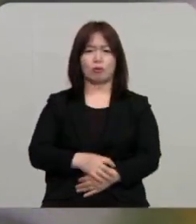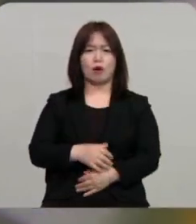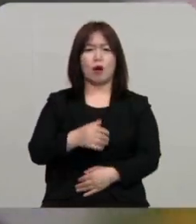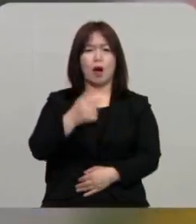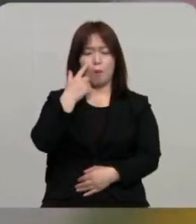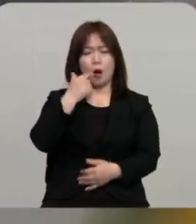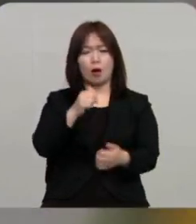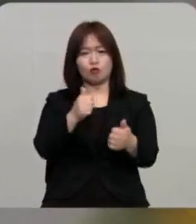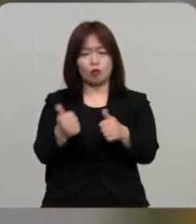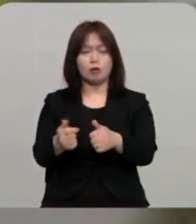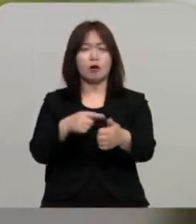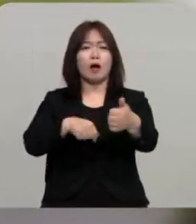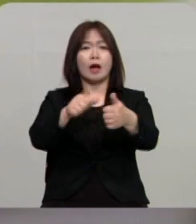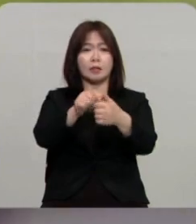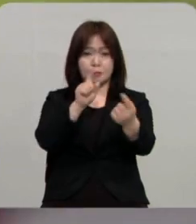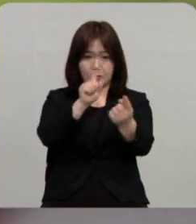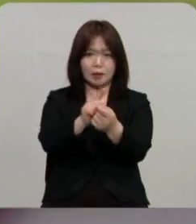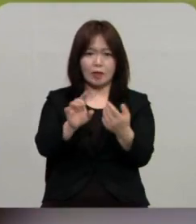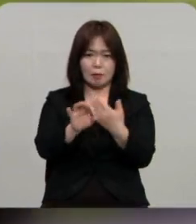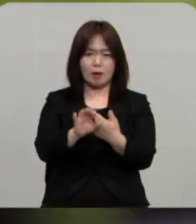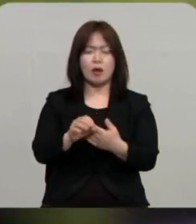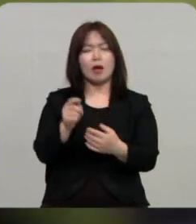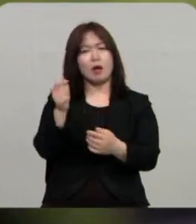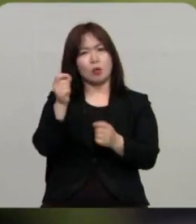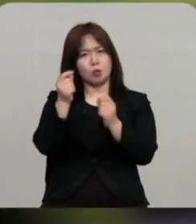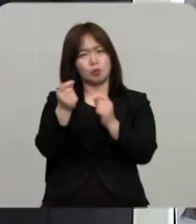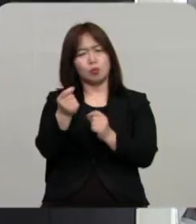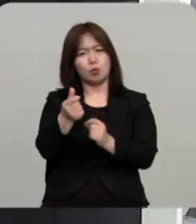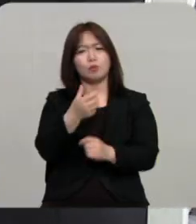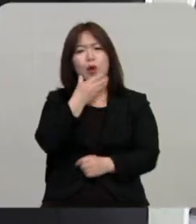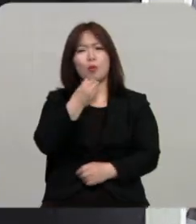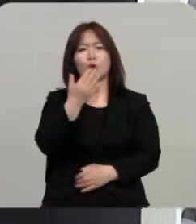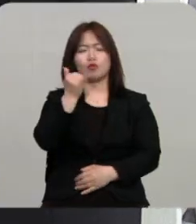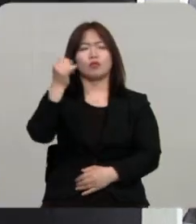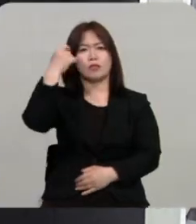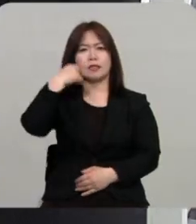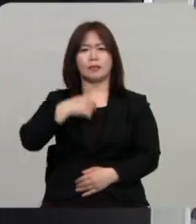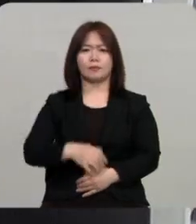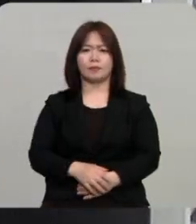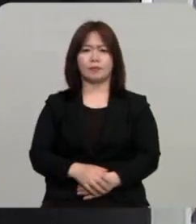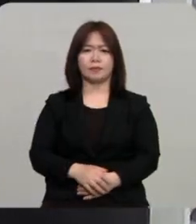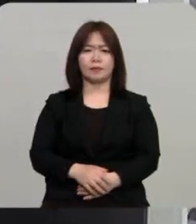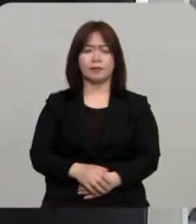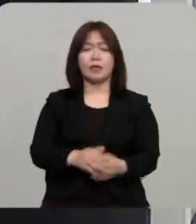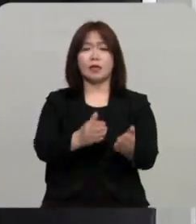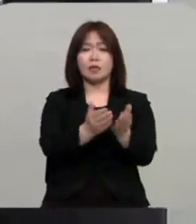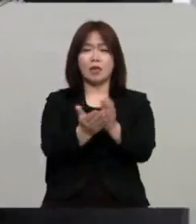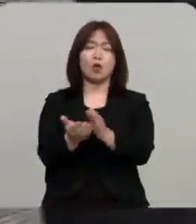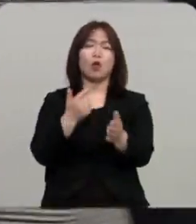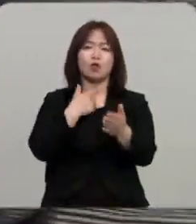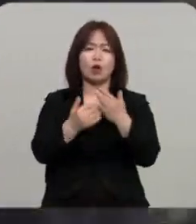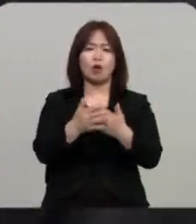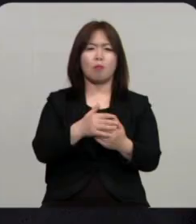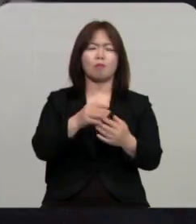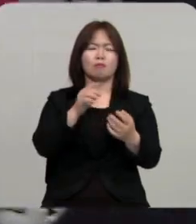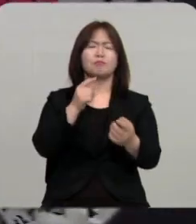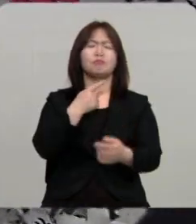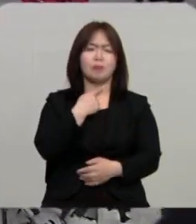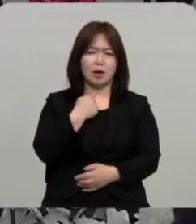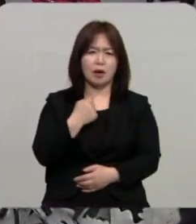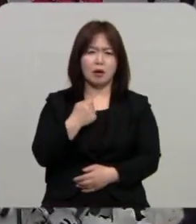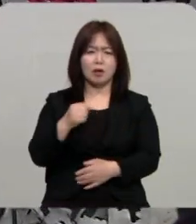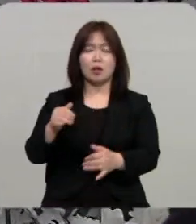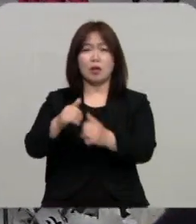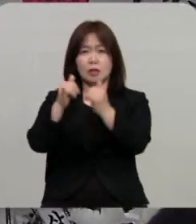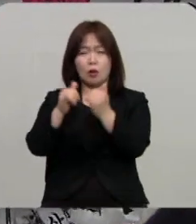죽어서 형제를 만난다면 죽음이 행복해질 수도 있을 것 같아. 세월호 참사를 겪고도 사회적 재난 앞에 여전히